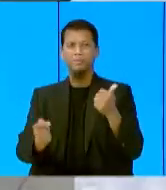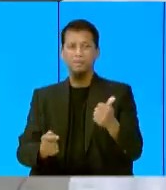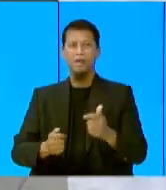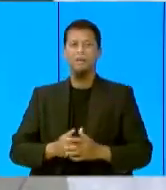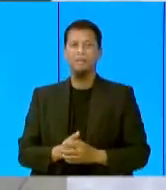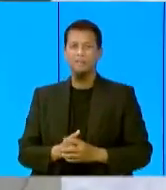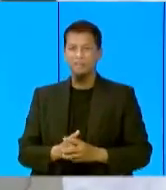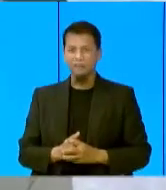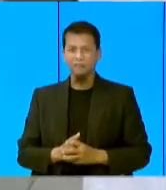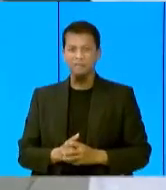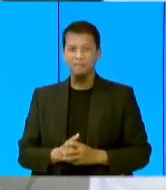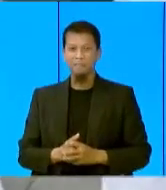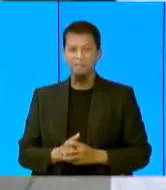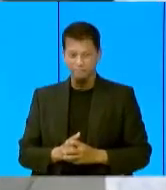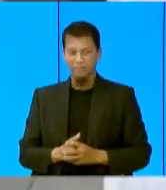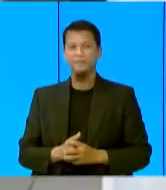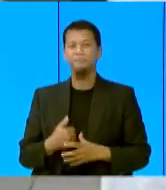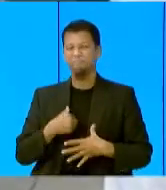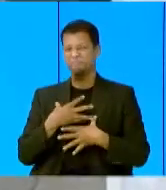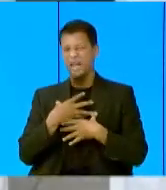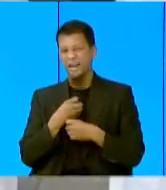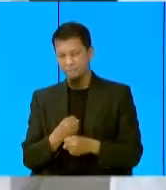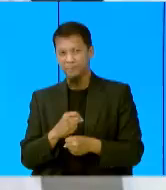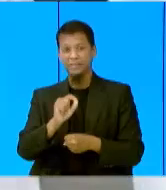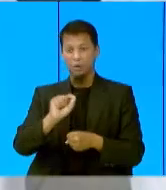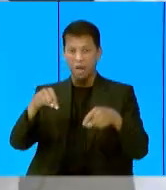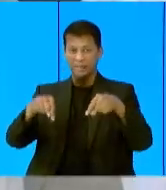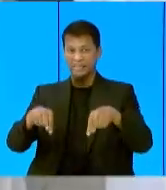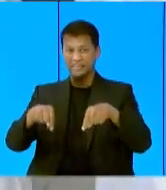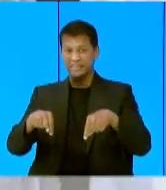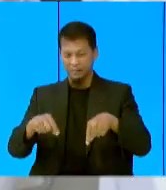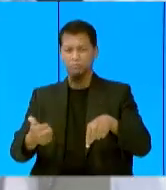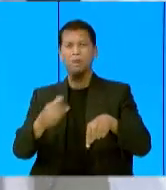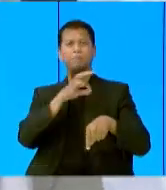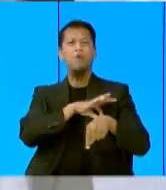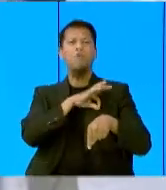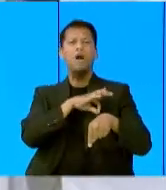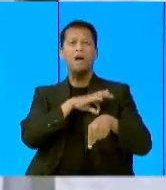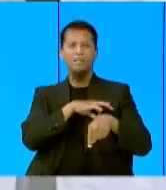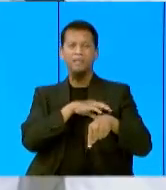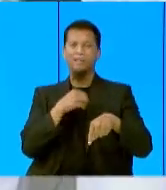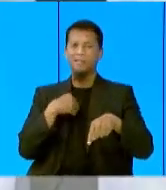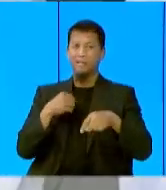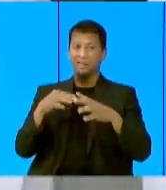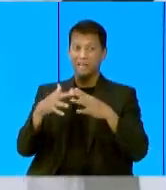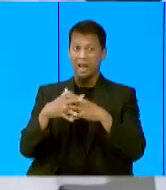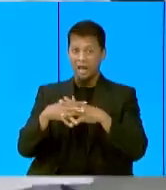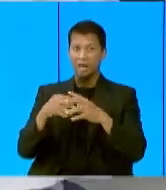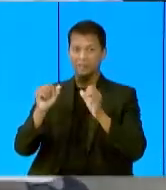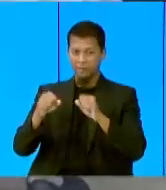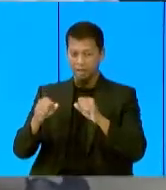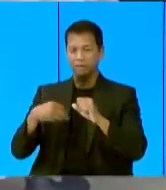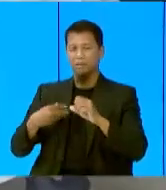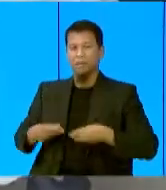dengan Bapak, itu juga sudah almarhum Bapak Dimyati. Akhirnya kita sepakat di tanah kita wakafkan